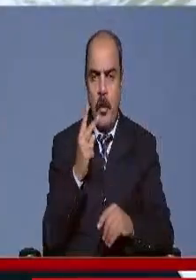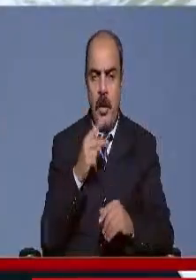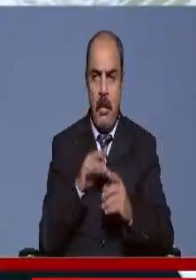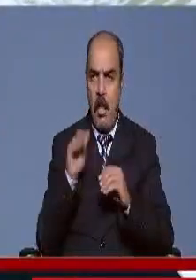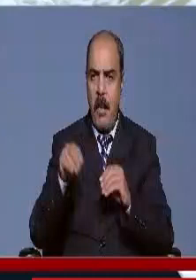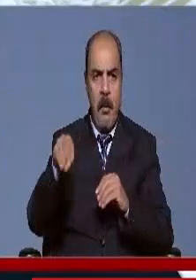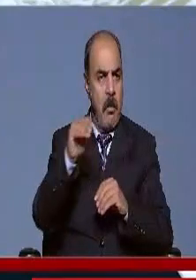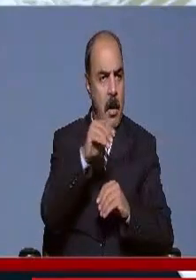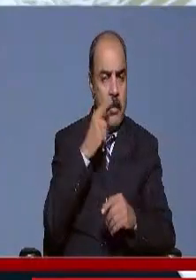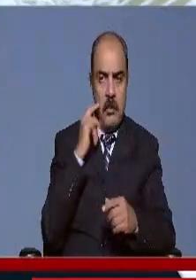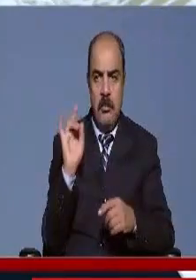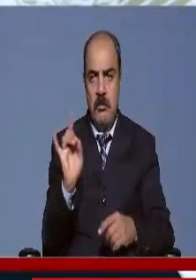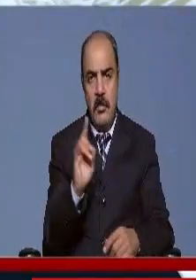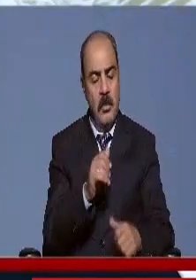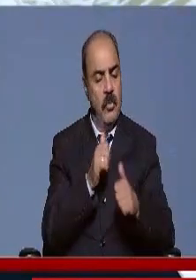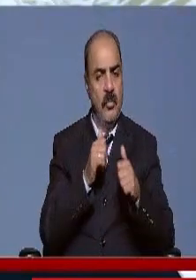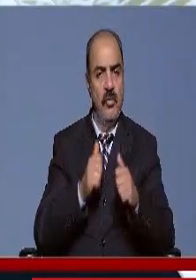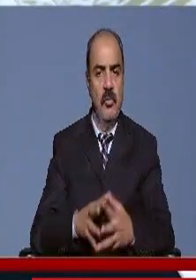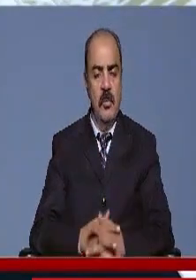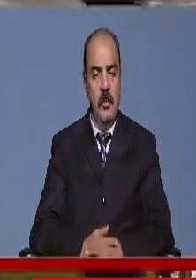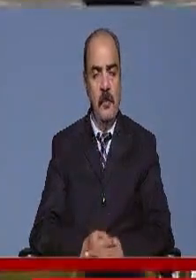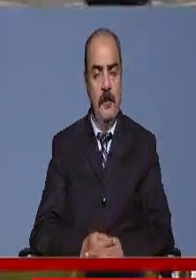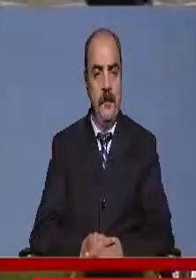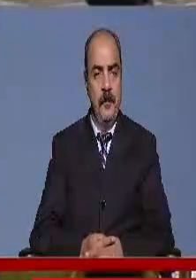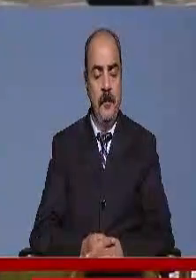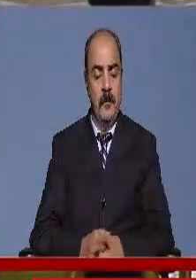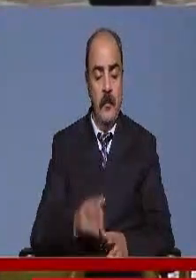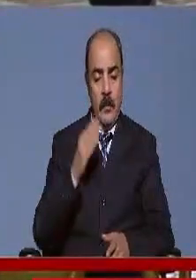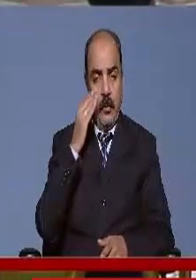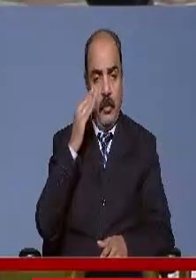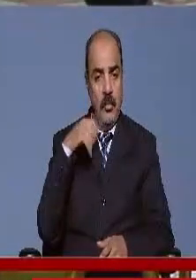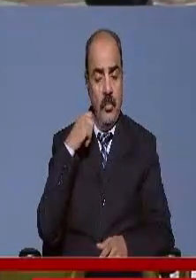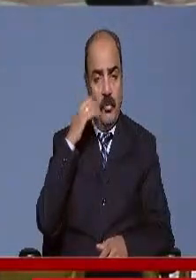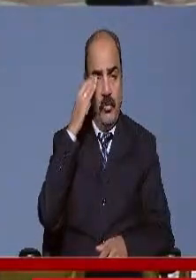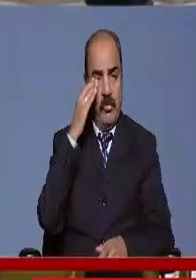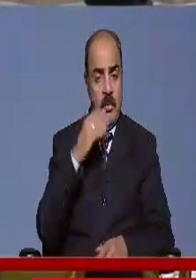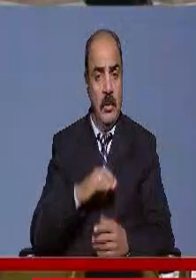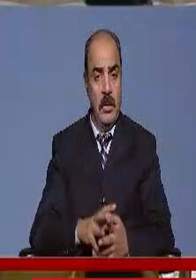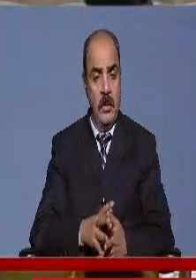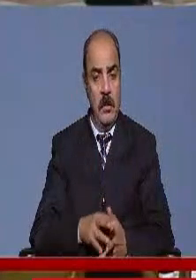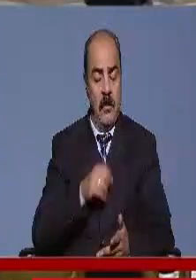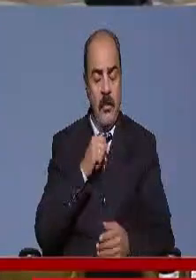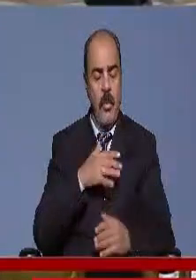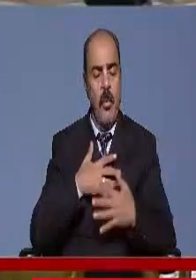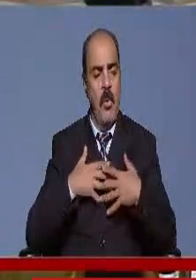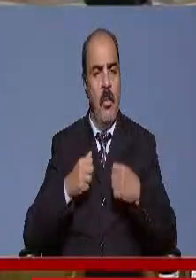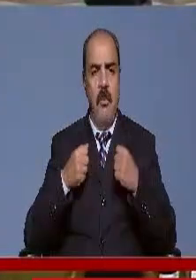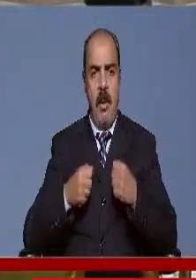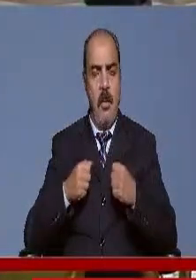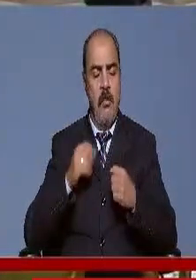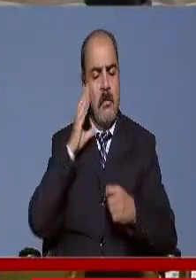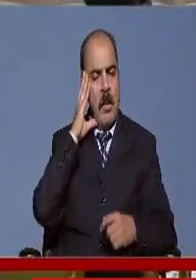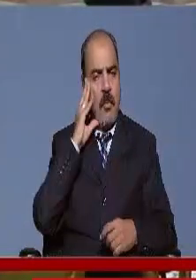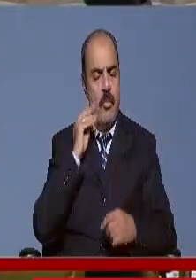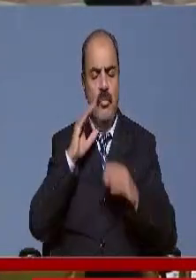فقط الجولة الكبيرة دي. فخامة الرئيس نحن بكل التقدير والاحترام والإعجاب